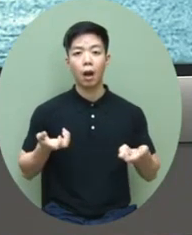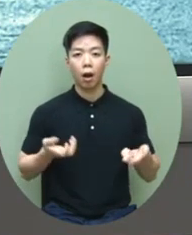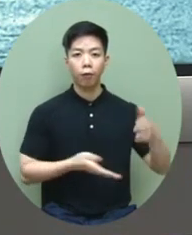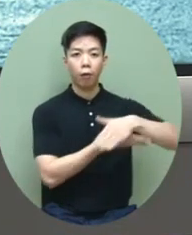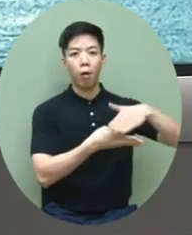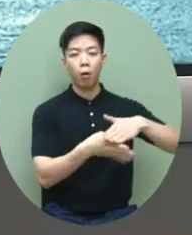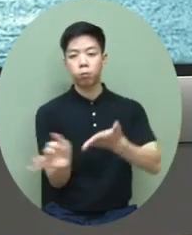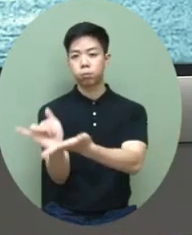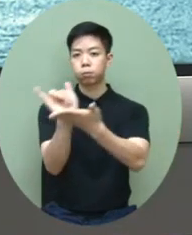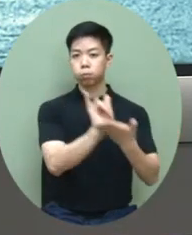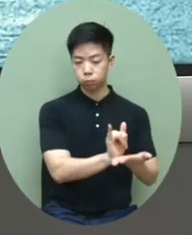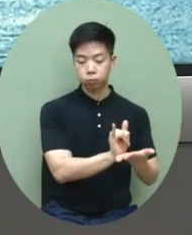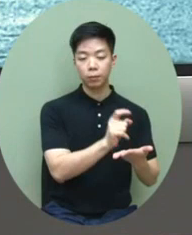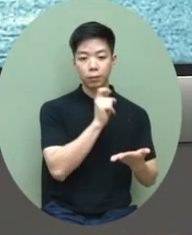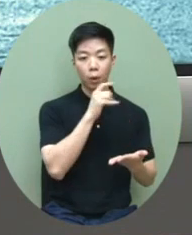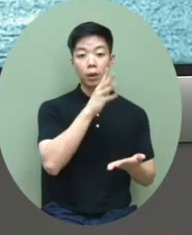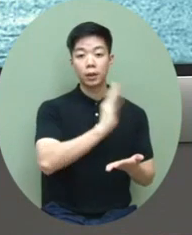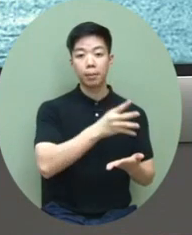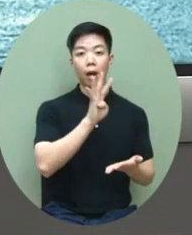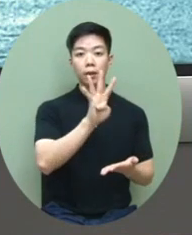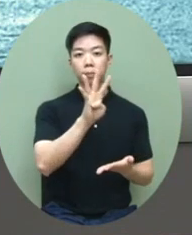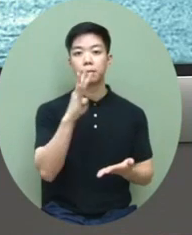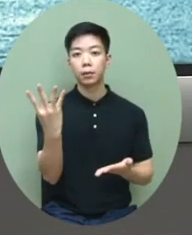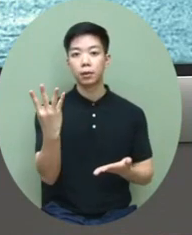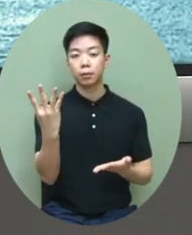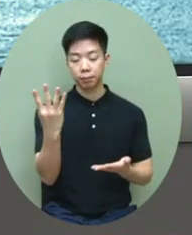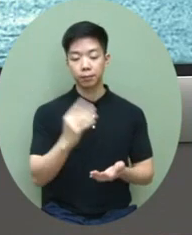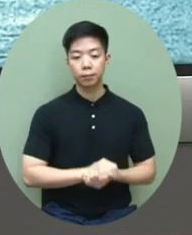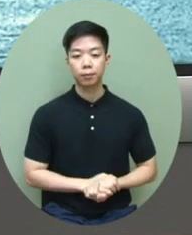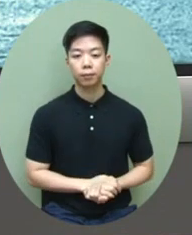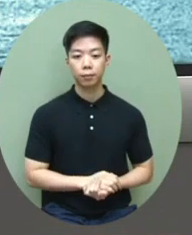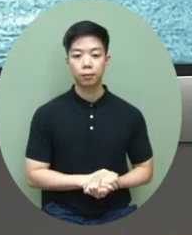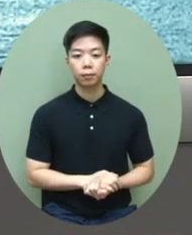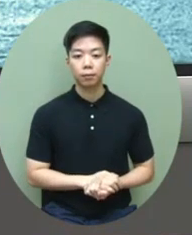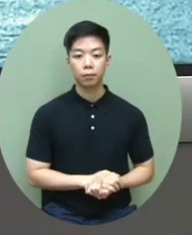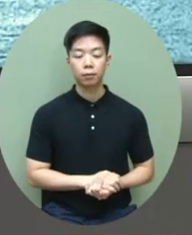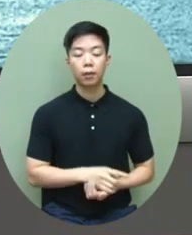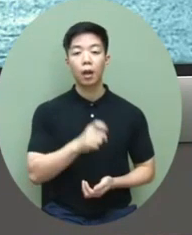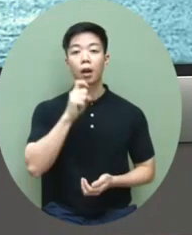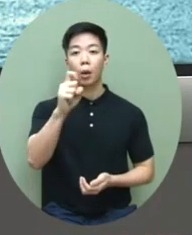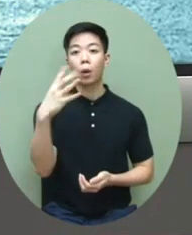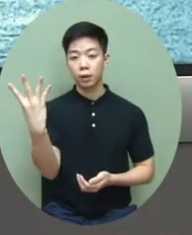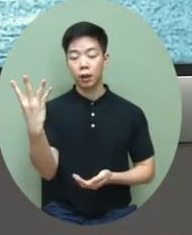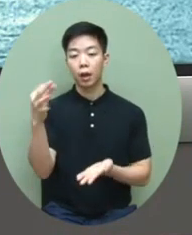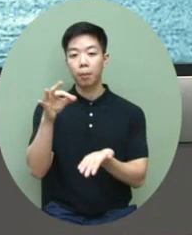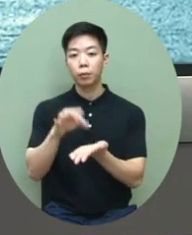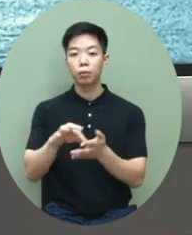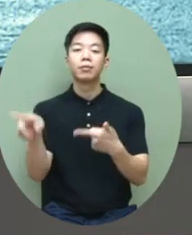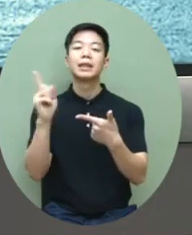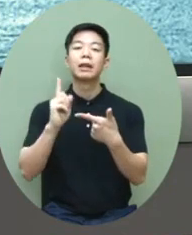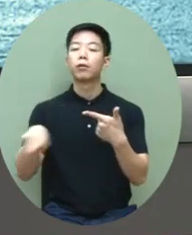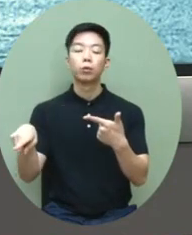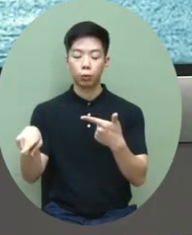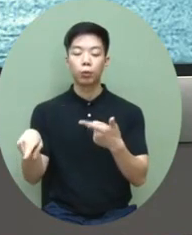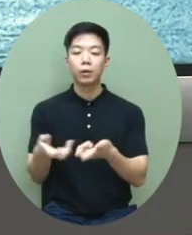的病人中呢，就有444名呢是現在在隔離病房，94名的病人呢在二線隔離